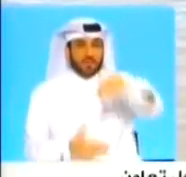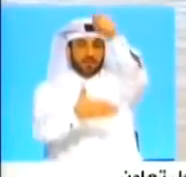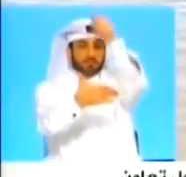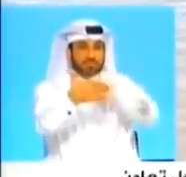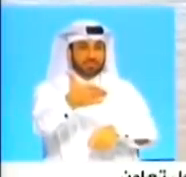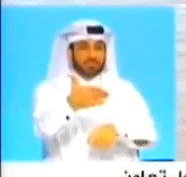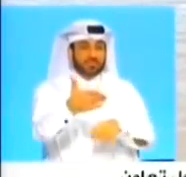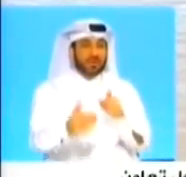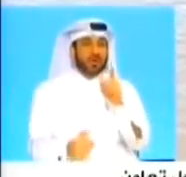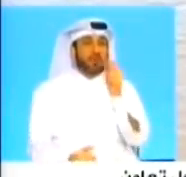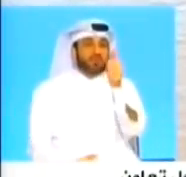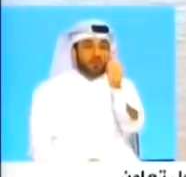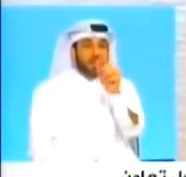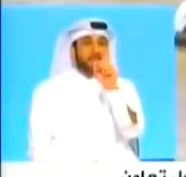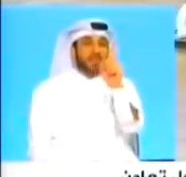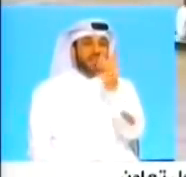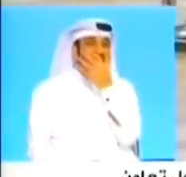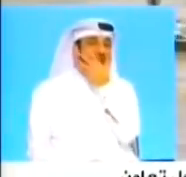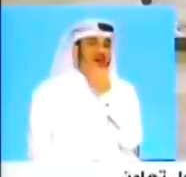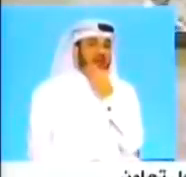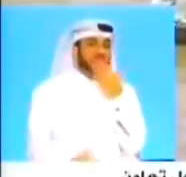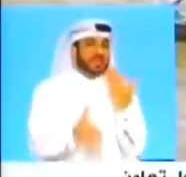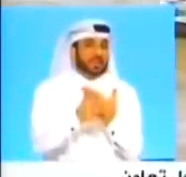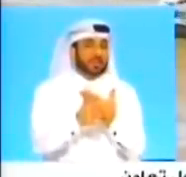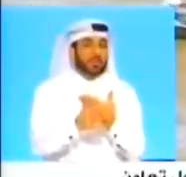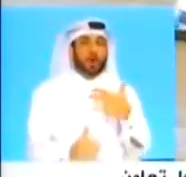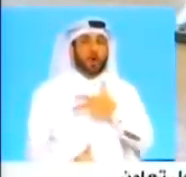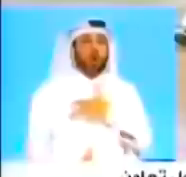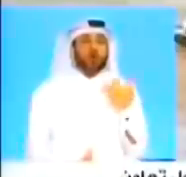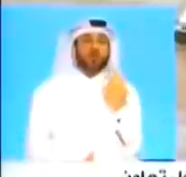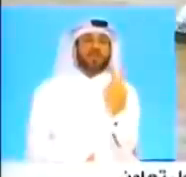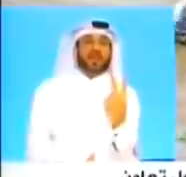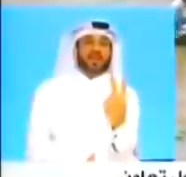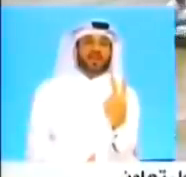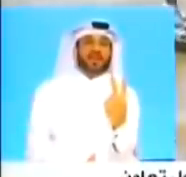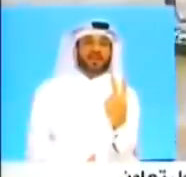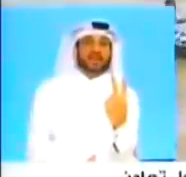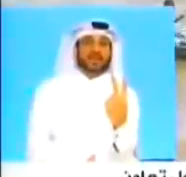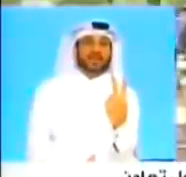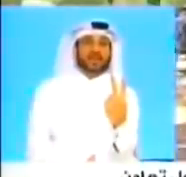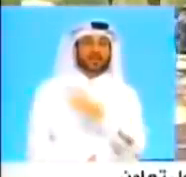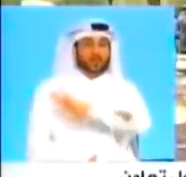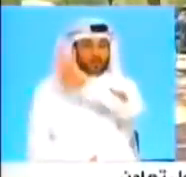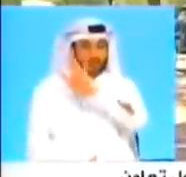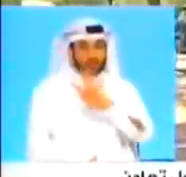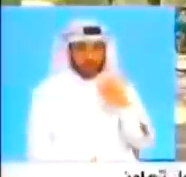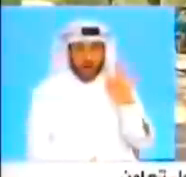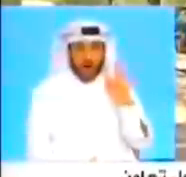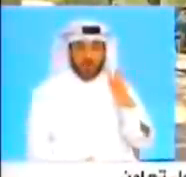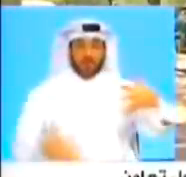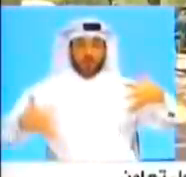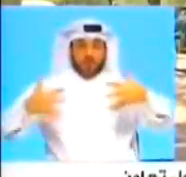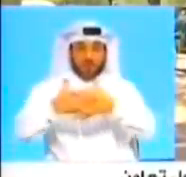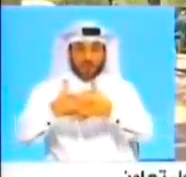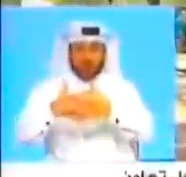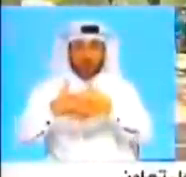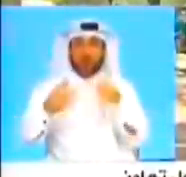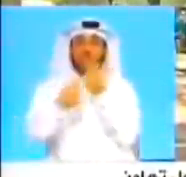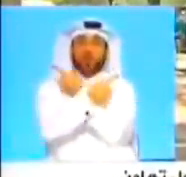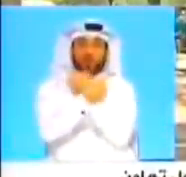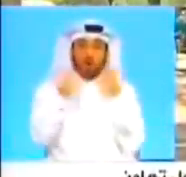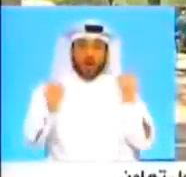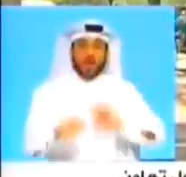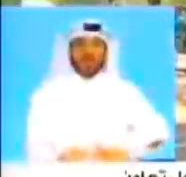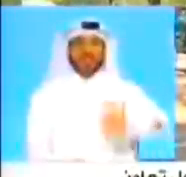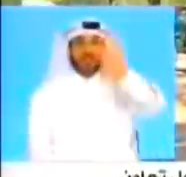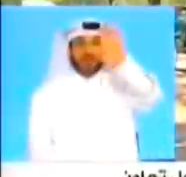عيبه أنه بروتوكول ثنائي بين الحكومتين وبين الحزبين الحاكمين، ولم يتسع ليشمل القوى السياسية المؤثرة